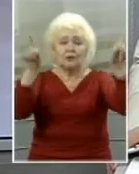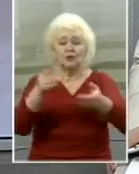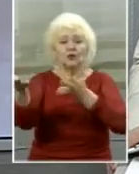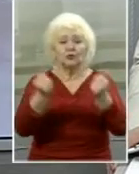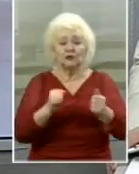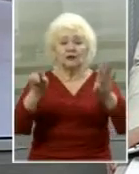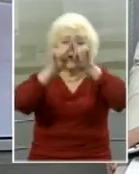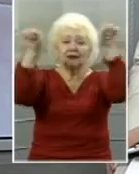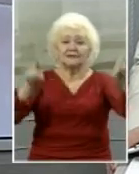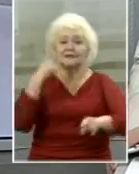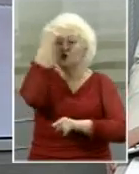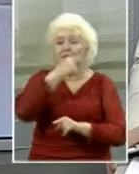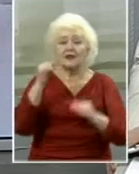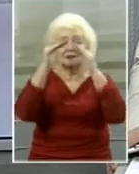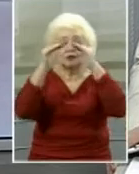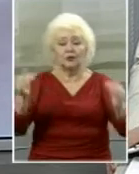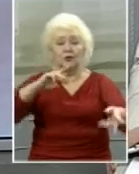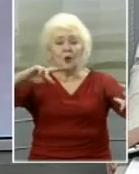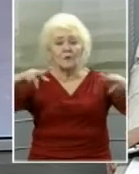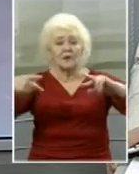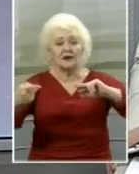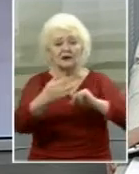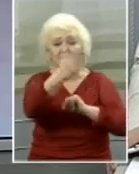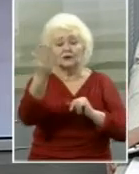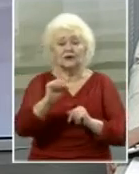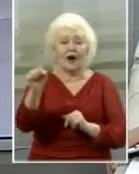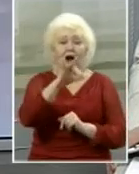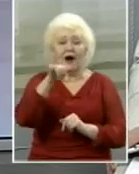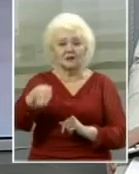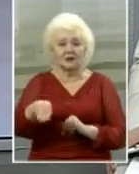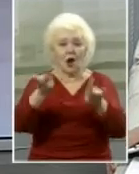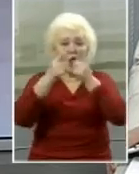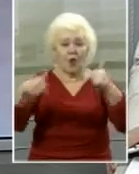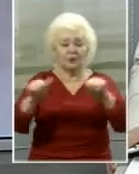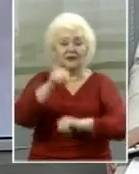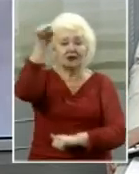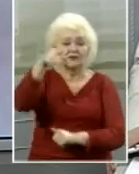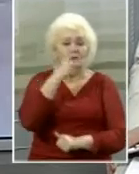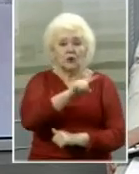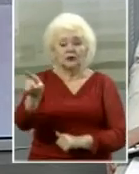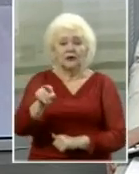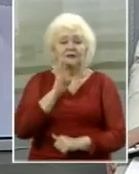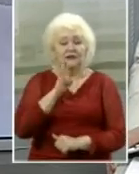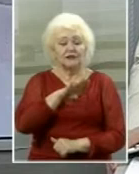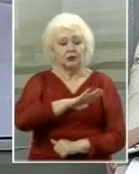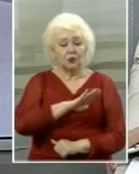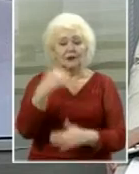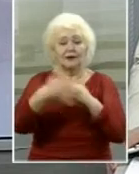обрала стіни власного будинку, перетворивши його на арт-об'єкт. З того часу, як жінка пішла з життя,